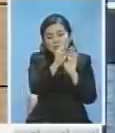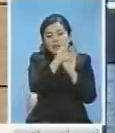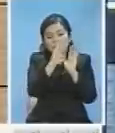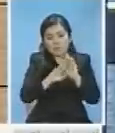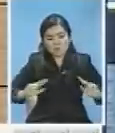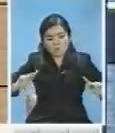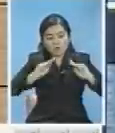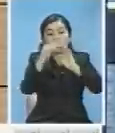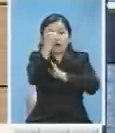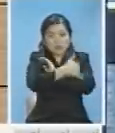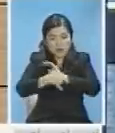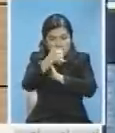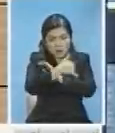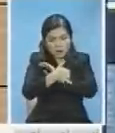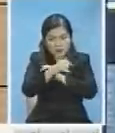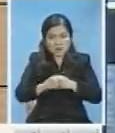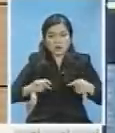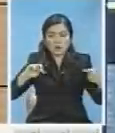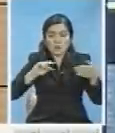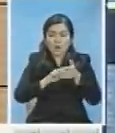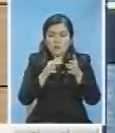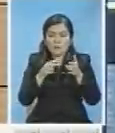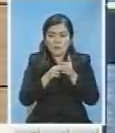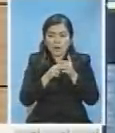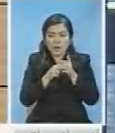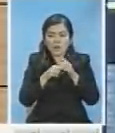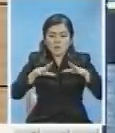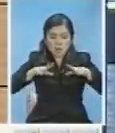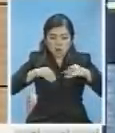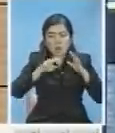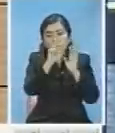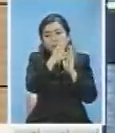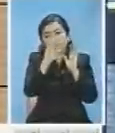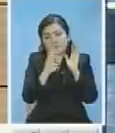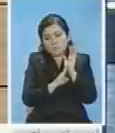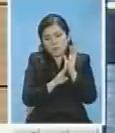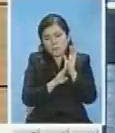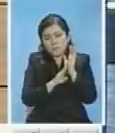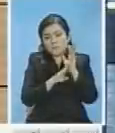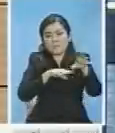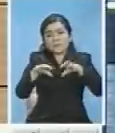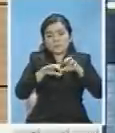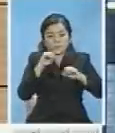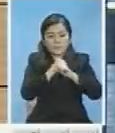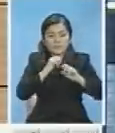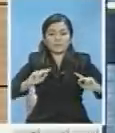เท่ากับเป็นการทำลายนิติรัฐนิติธรรมของการบริหารราชการแผ่นดินอย่างยิ่ง